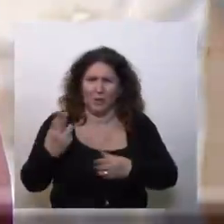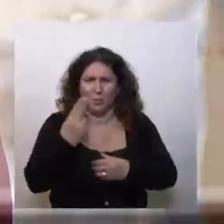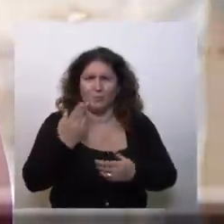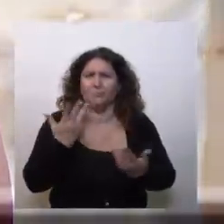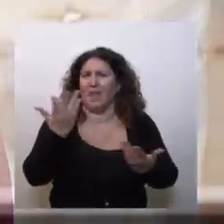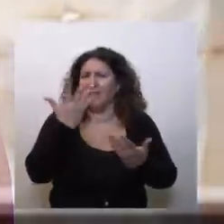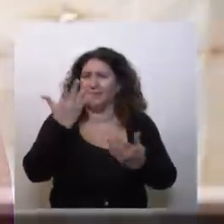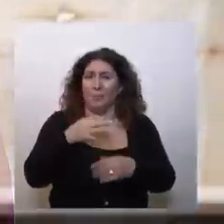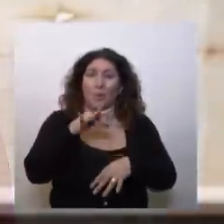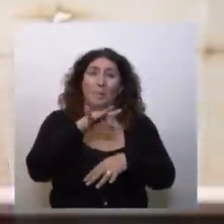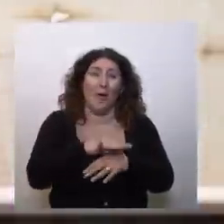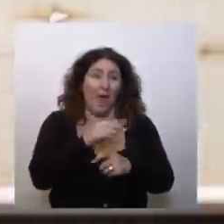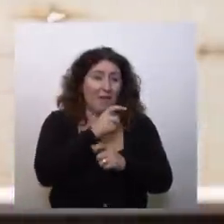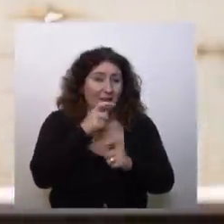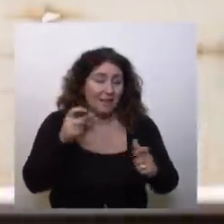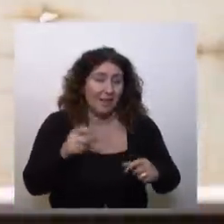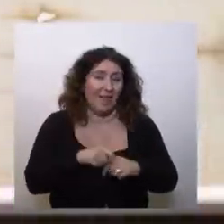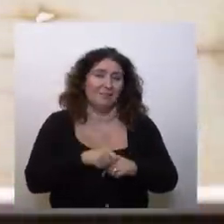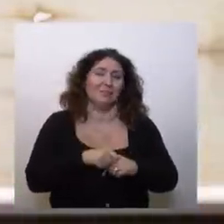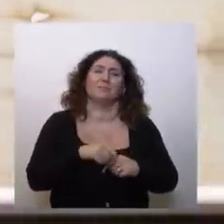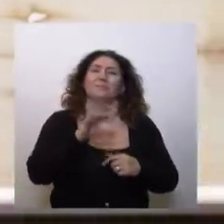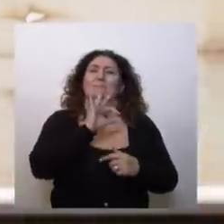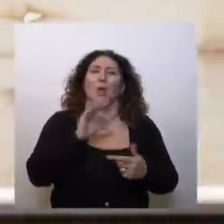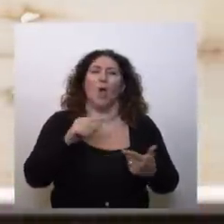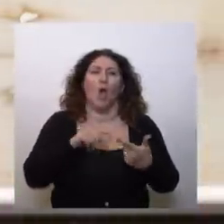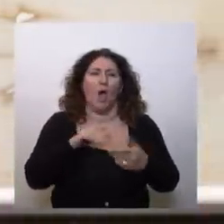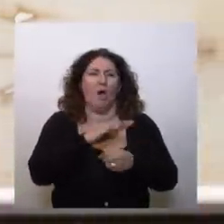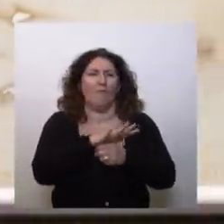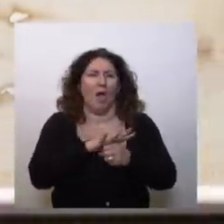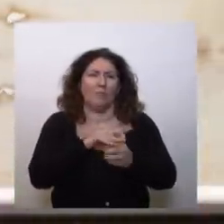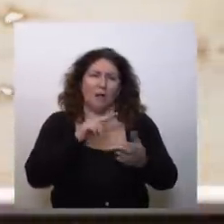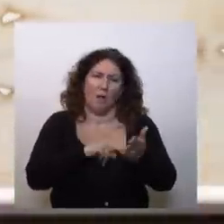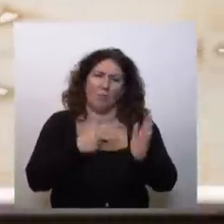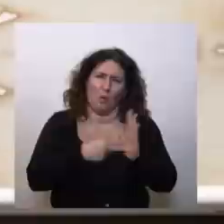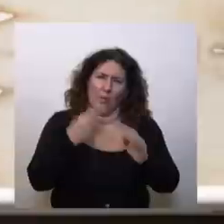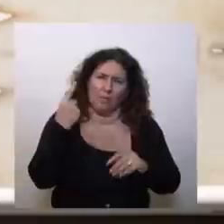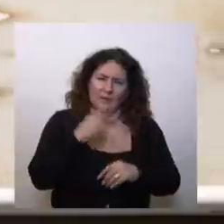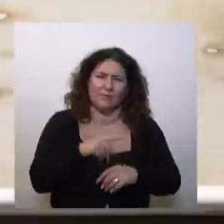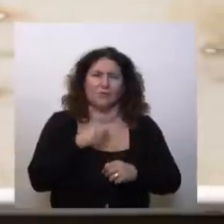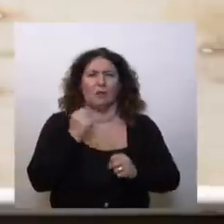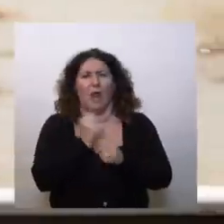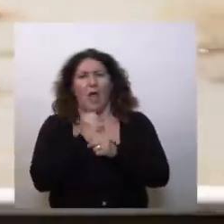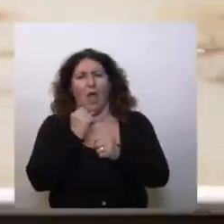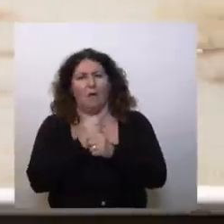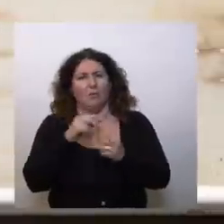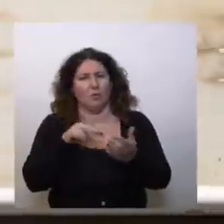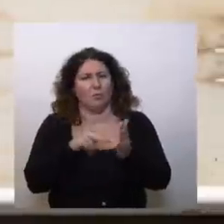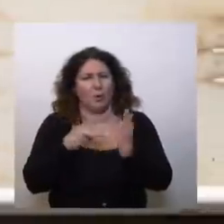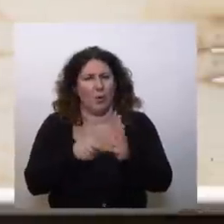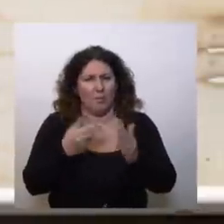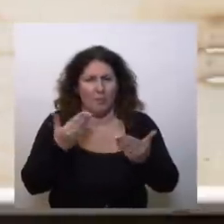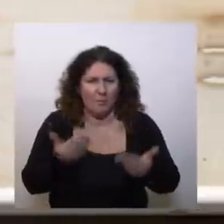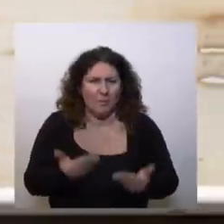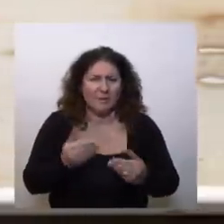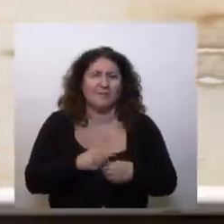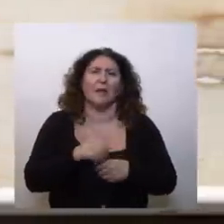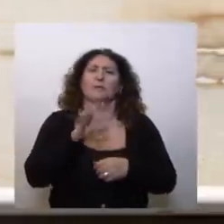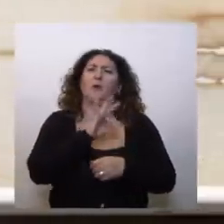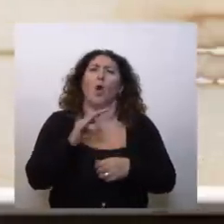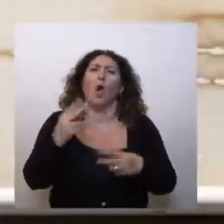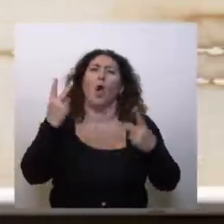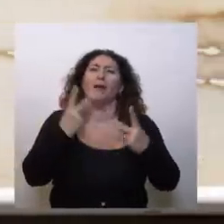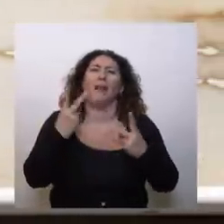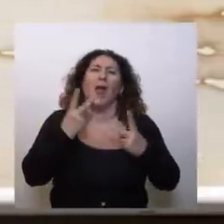grave, un problema difficile di famiglia, di lavoro, una realtà pesante e dura da